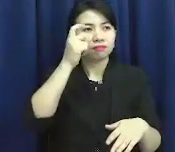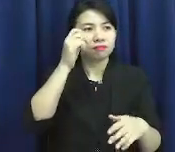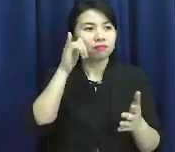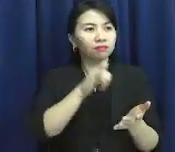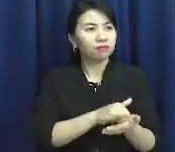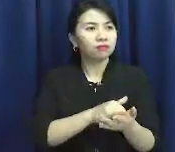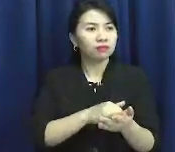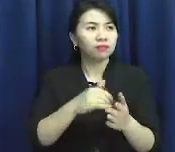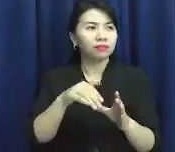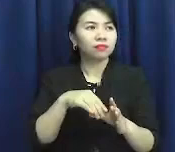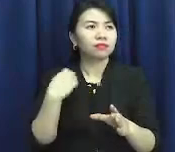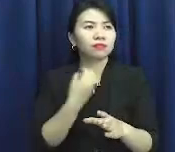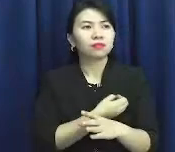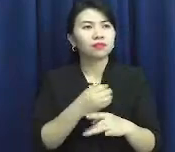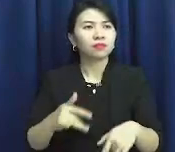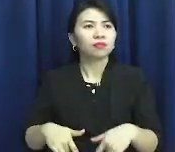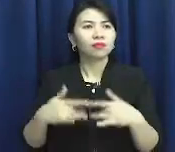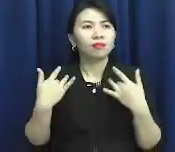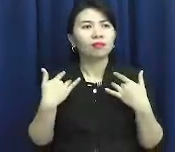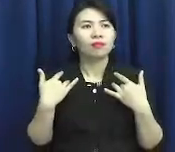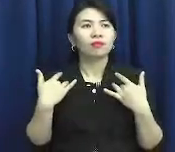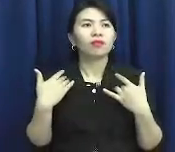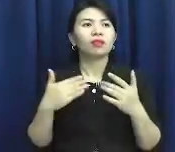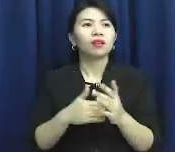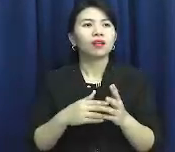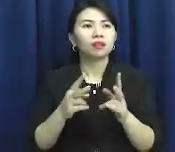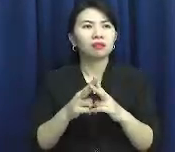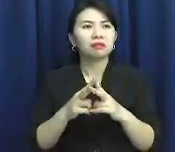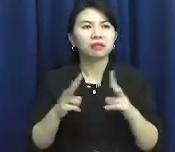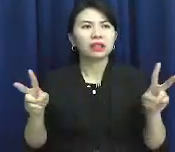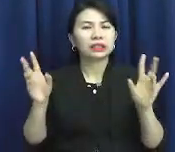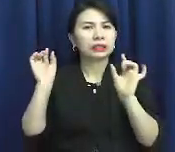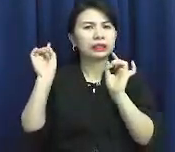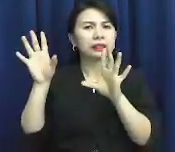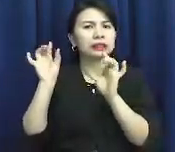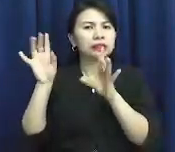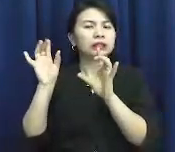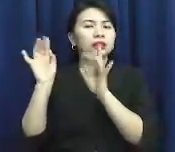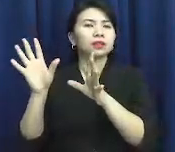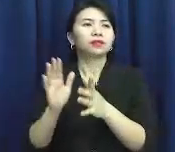pagkakataon sa buhay po natin, ay napakadelikado. Katulad ng sinasabi ni Sir Joe,